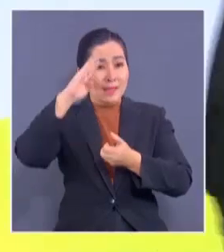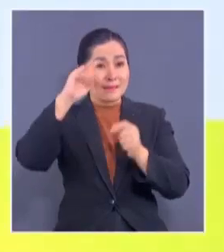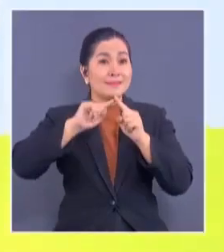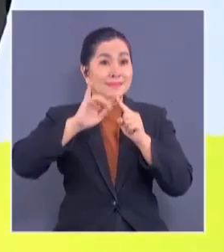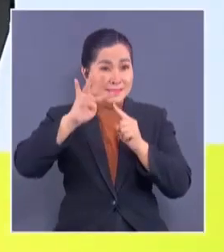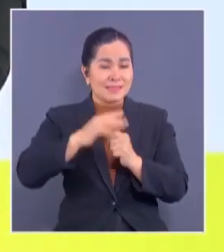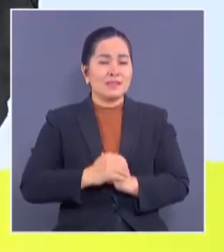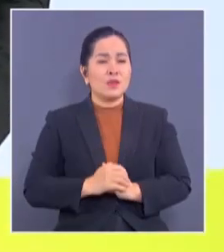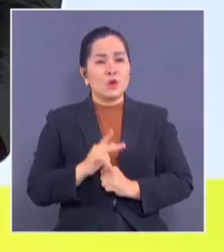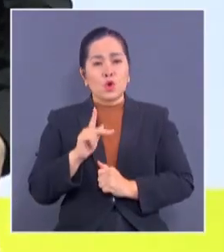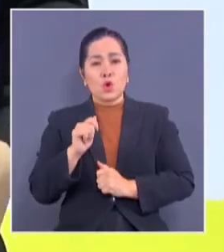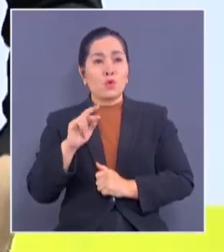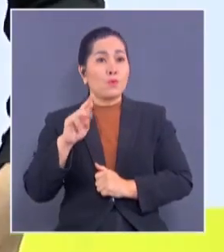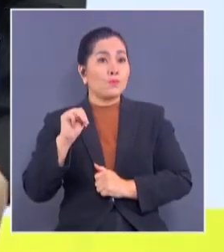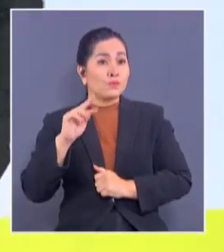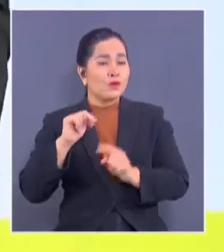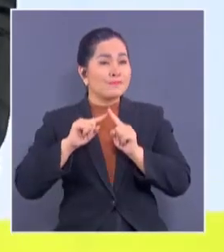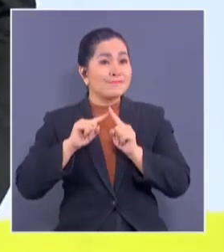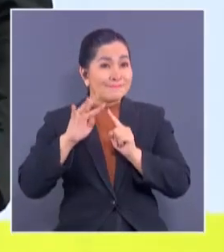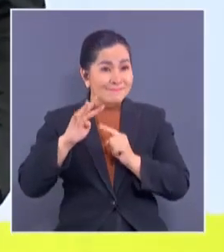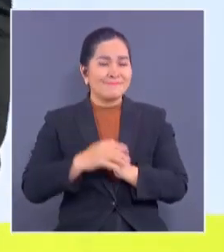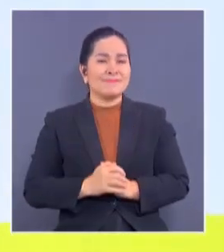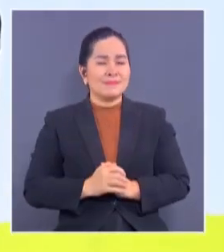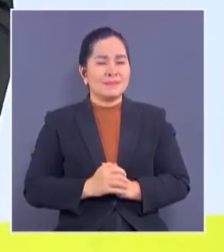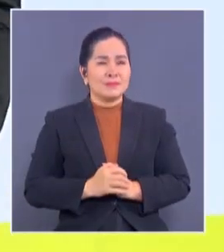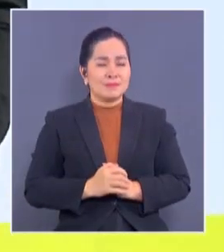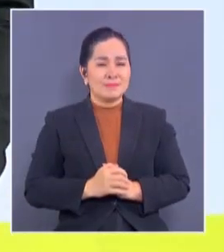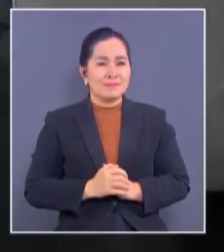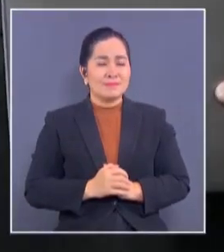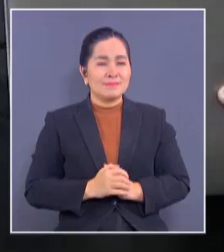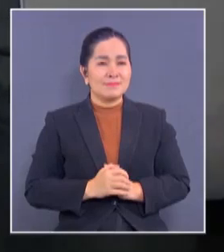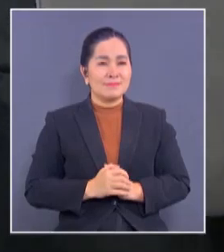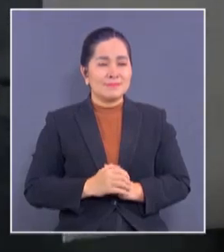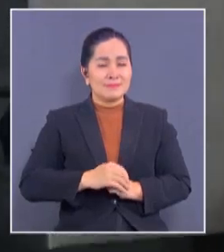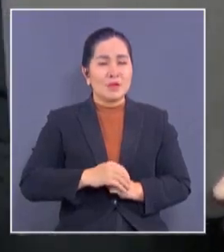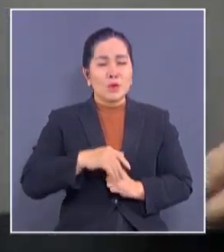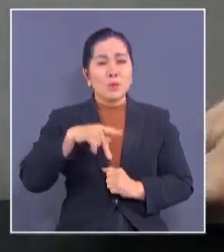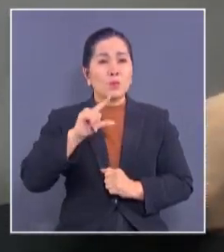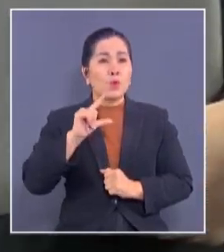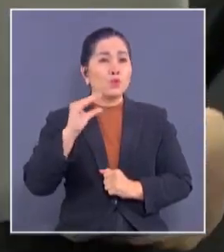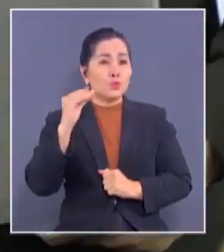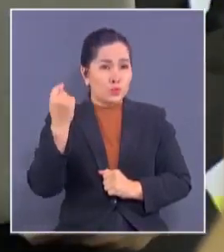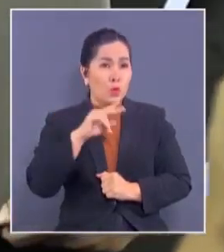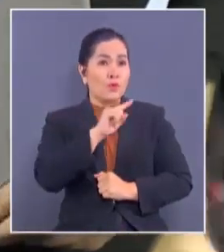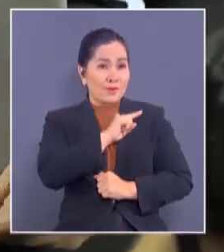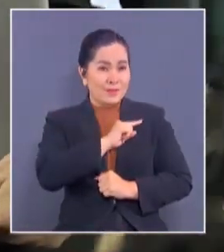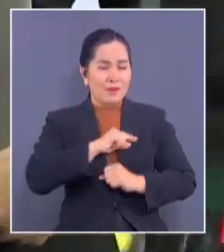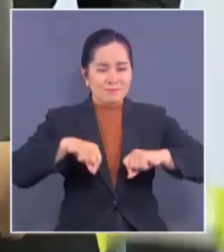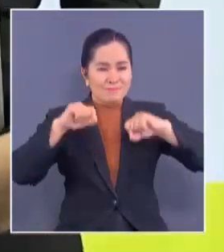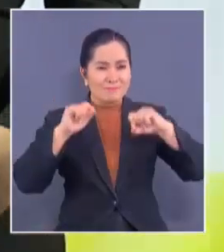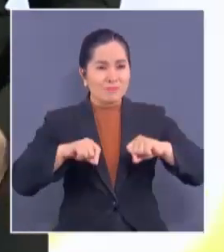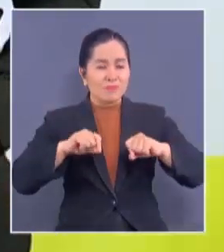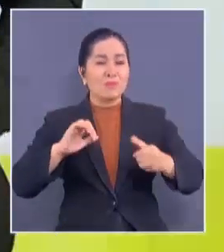นวยการรักษาความมั่นคงภายในภาค4นำโดยพลโทสันติสกุลตนาคจัดพิธีลงนามในบันทึกข้อตกลงความร่